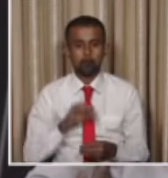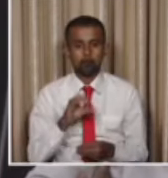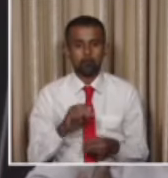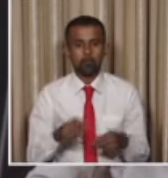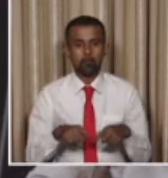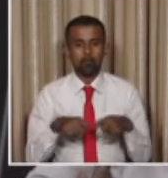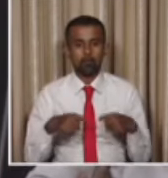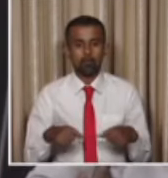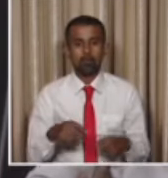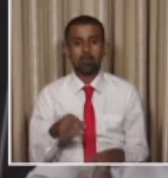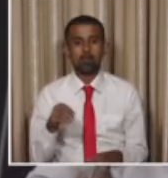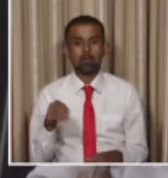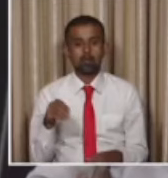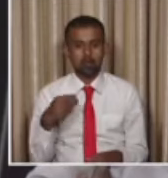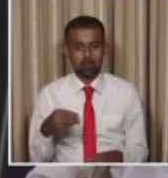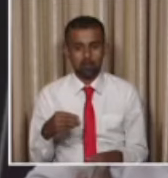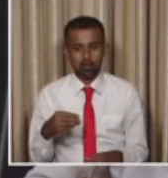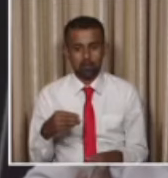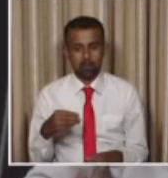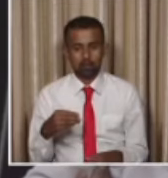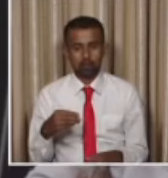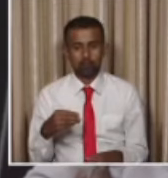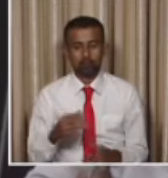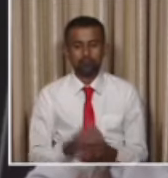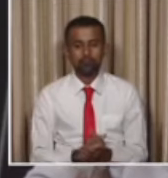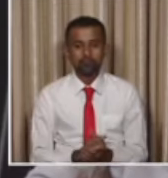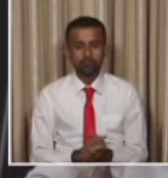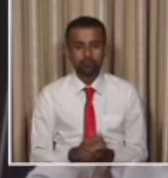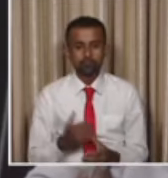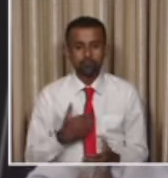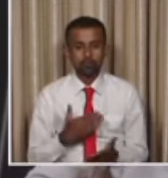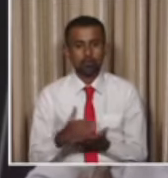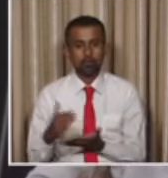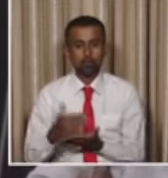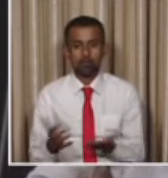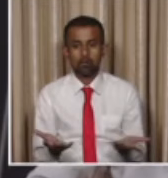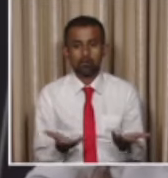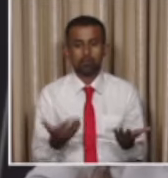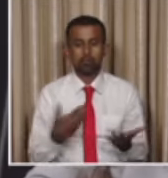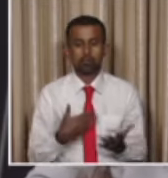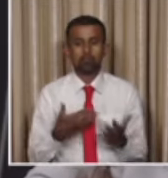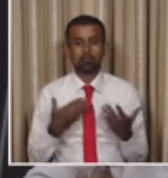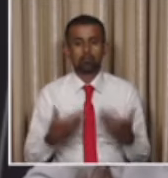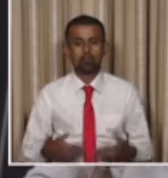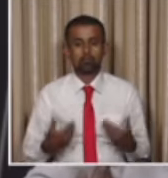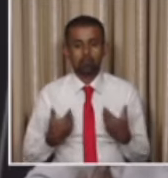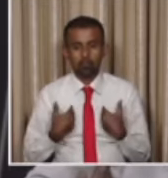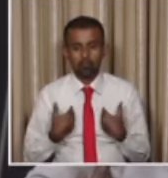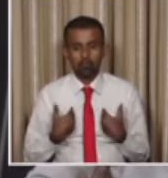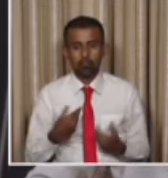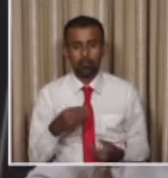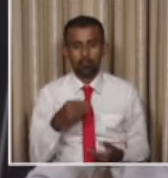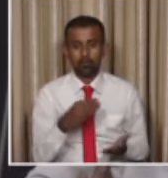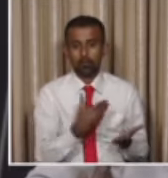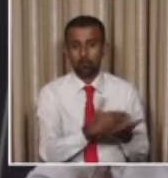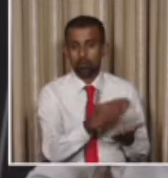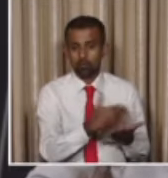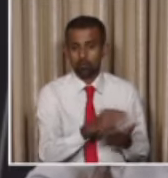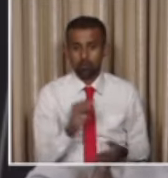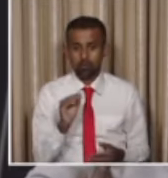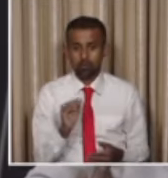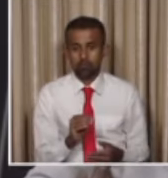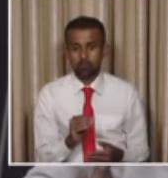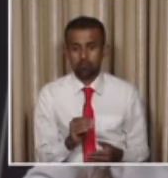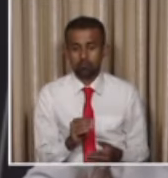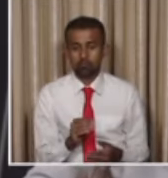අරන් තියෙන්නේ. ඒ ණය තමයි අපිට ගෙවන්න බැරුව හිර වෙලා තියෙන්නේ. ඒ ණය ගෙවනකම්